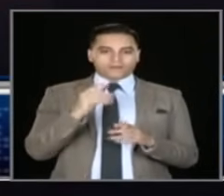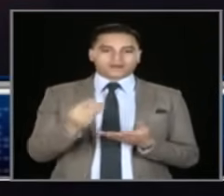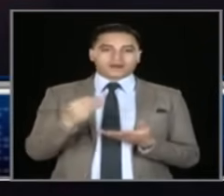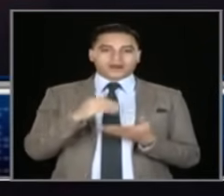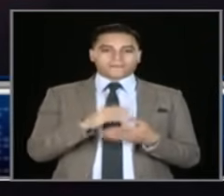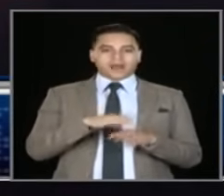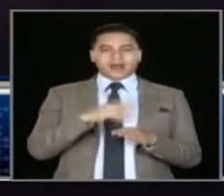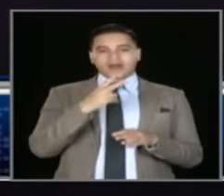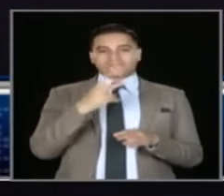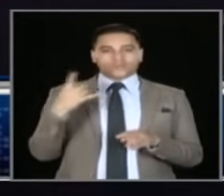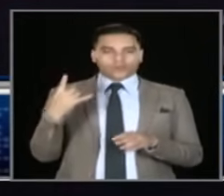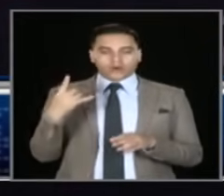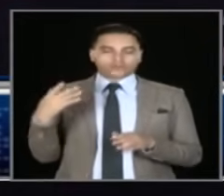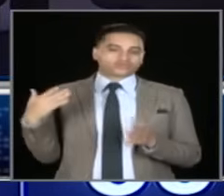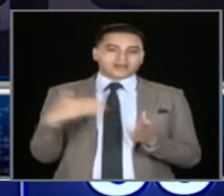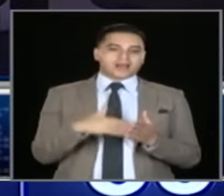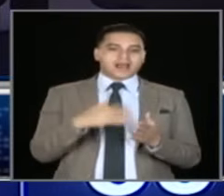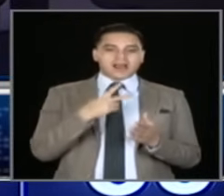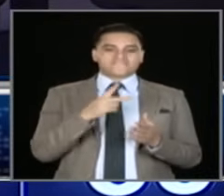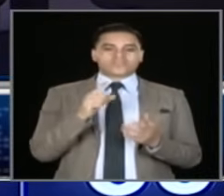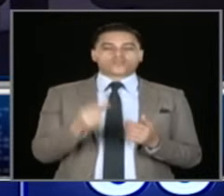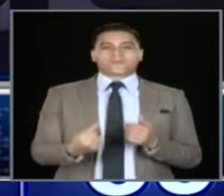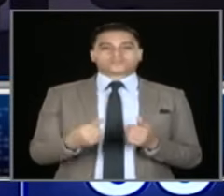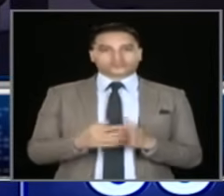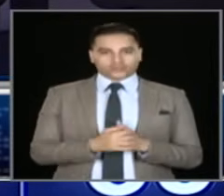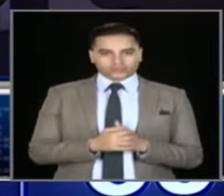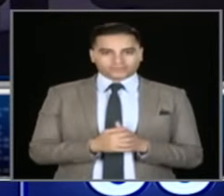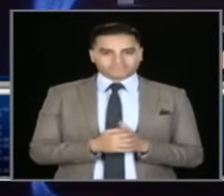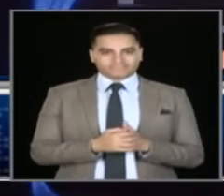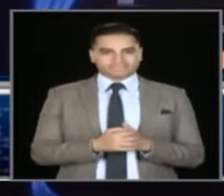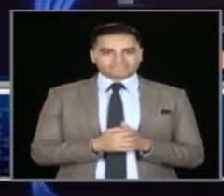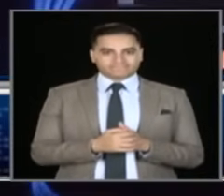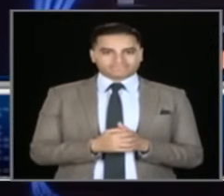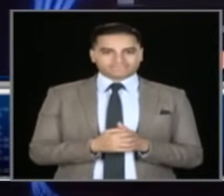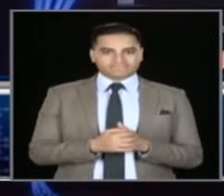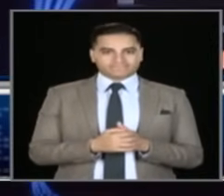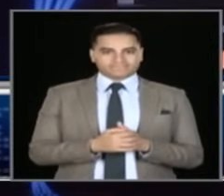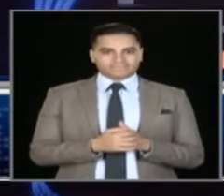انضمت من 2010 ل 2015.